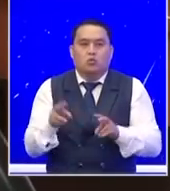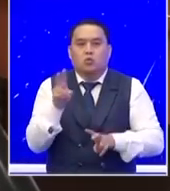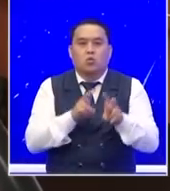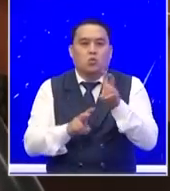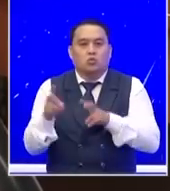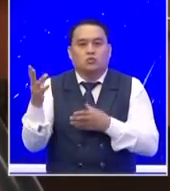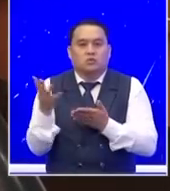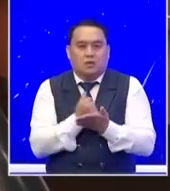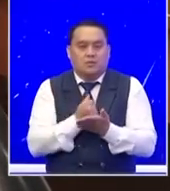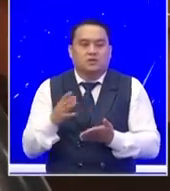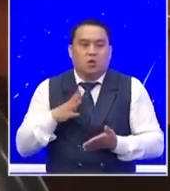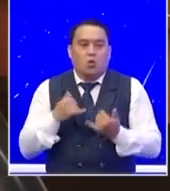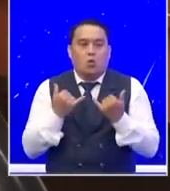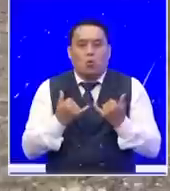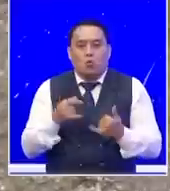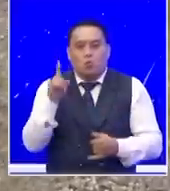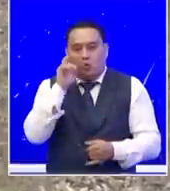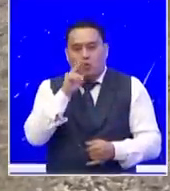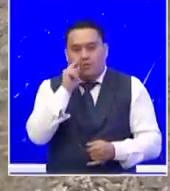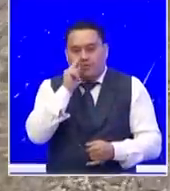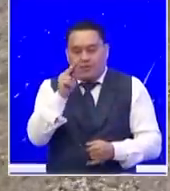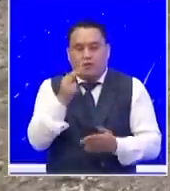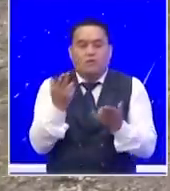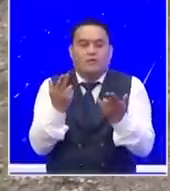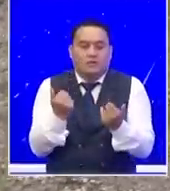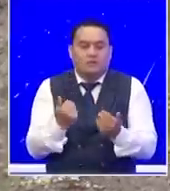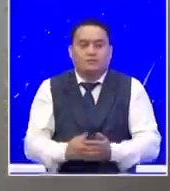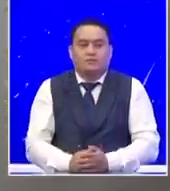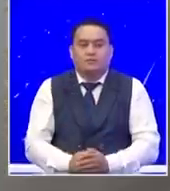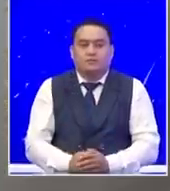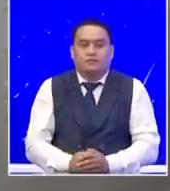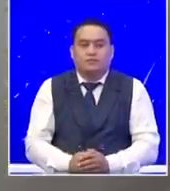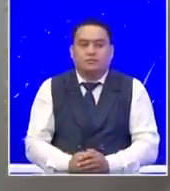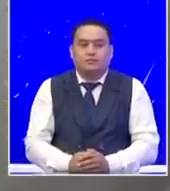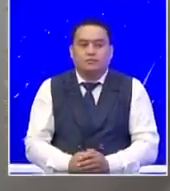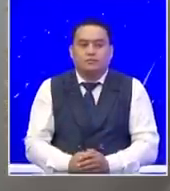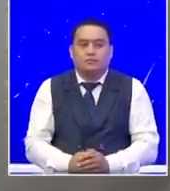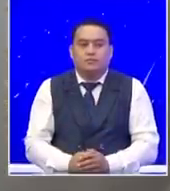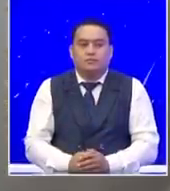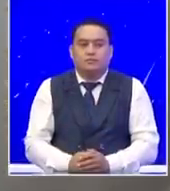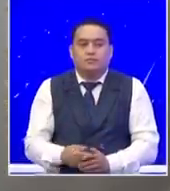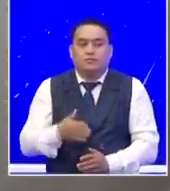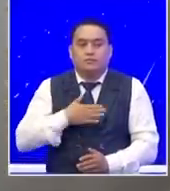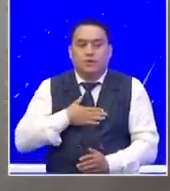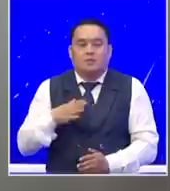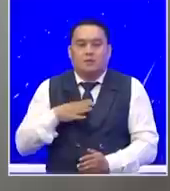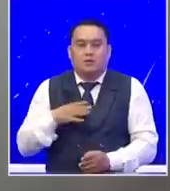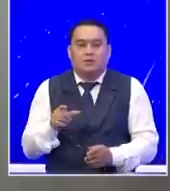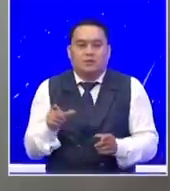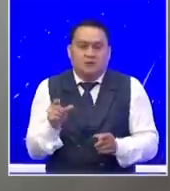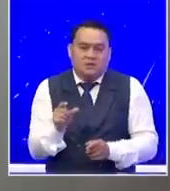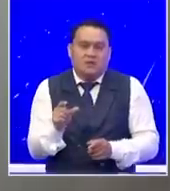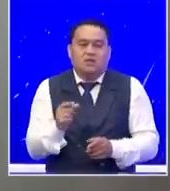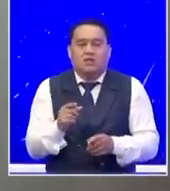күдіктіні қолға түсірді. Қазір ол өз кінәсін толықтай мойындап отыр. Кішігірім бір пышағым болған болатын. Енді бәкі деп айтсам болады